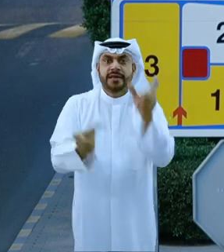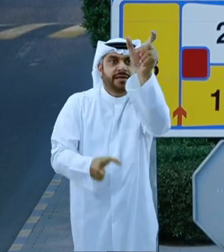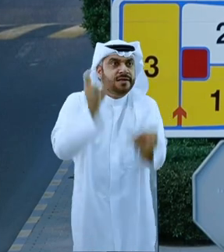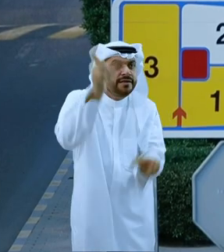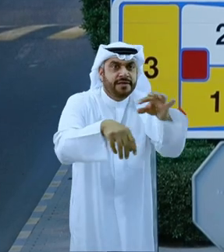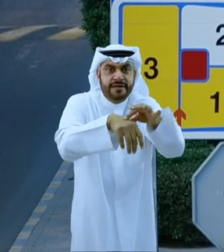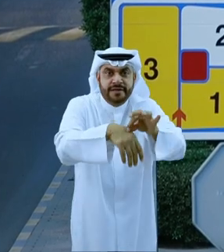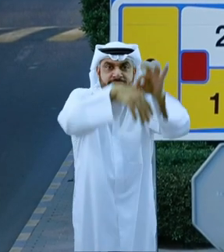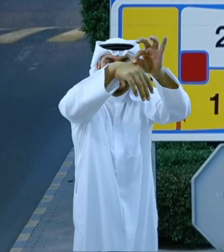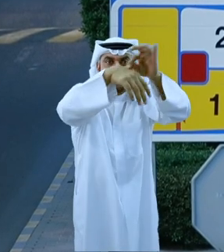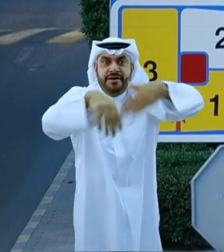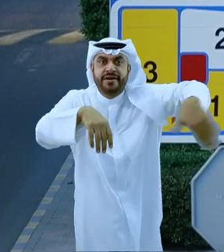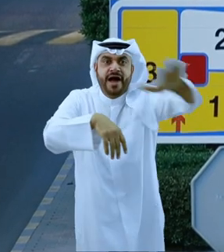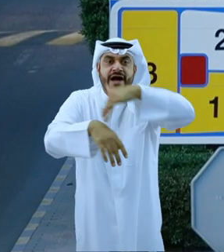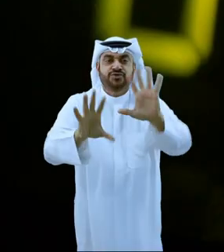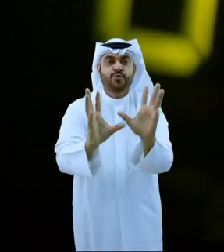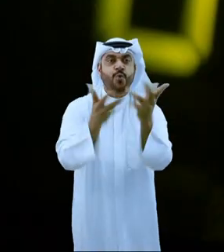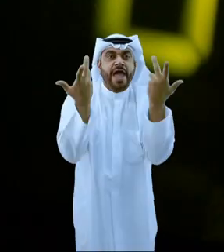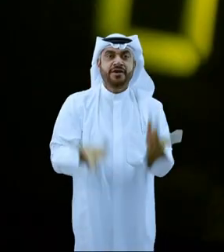وين راحت الناس؟